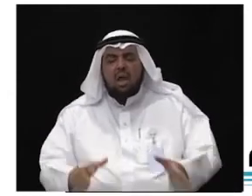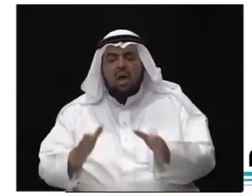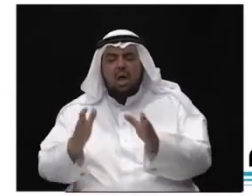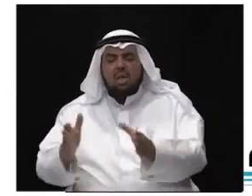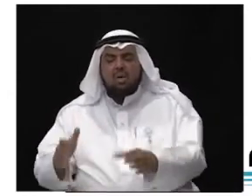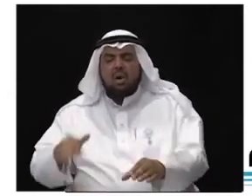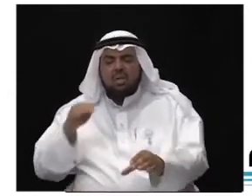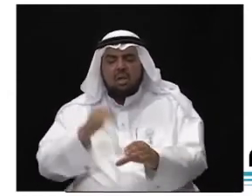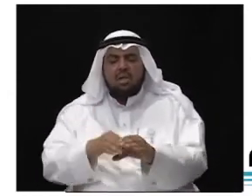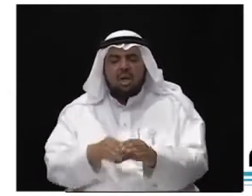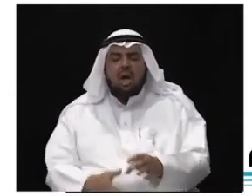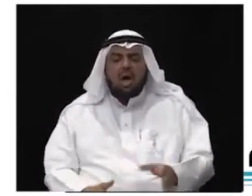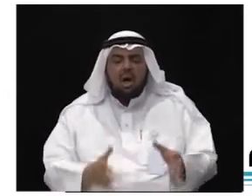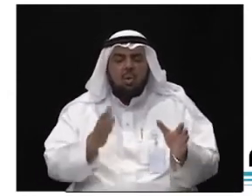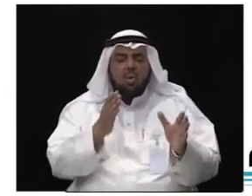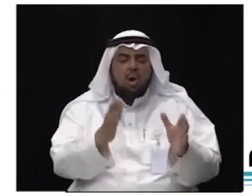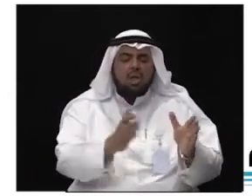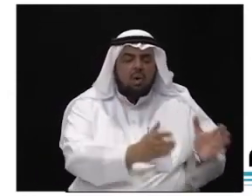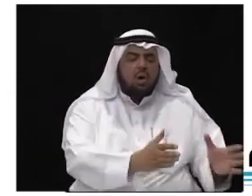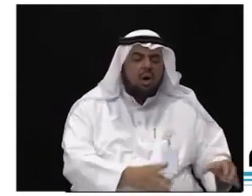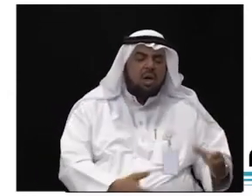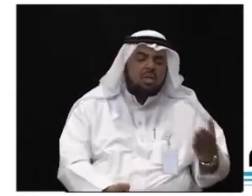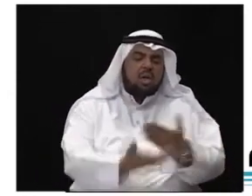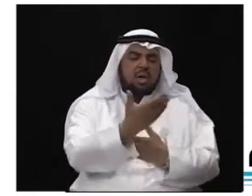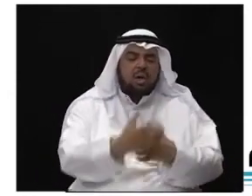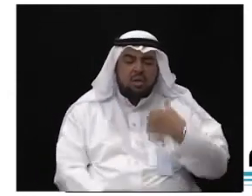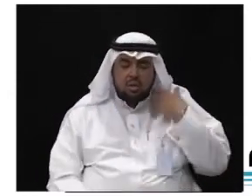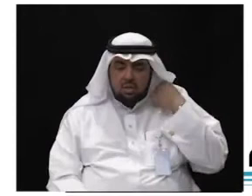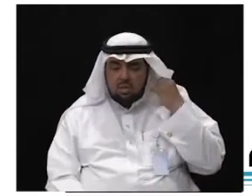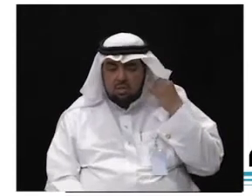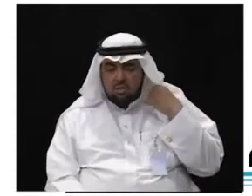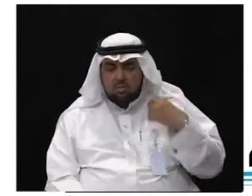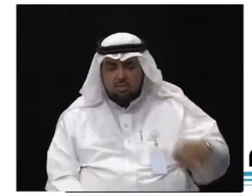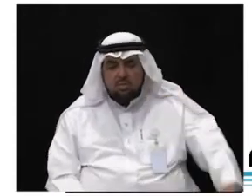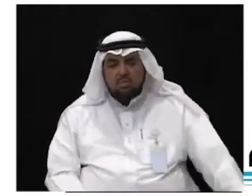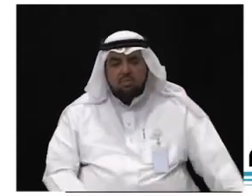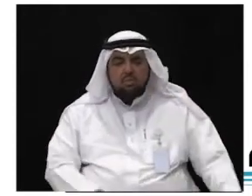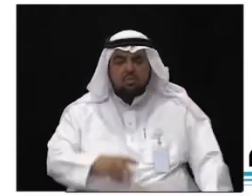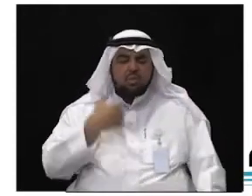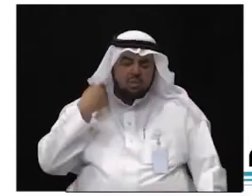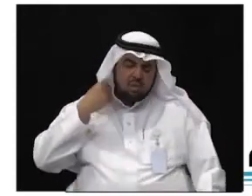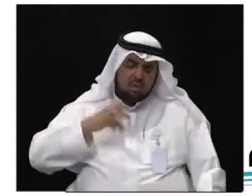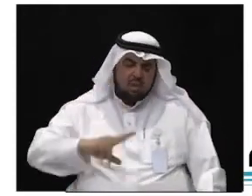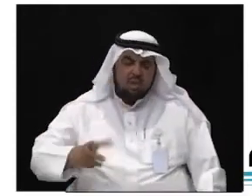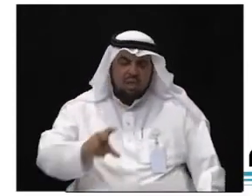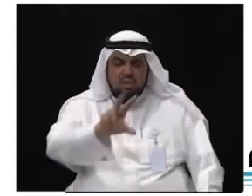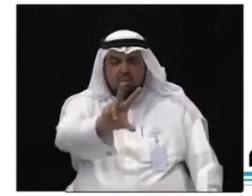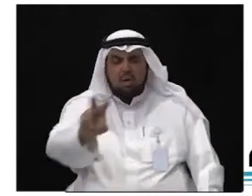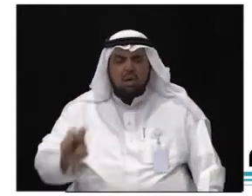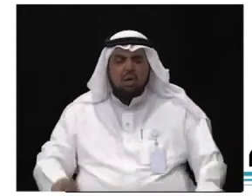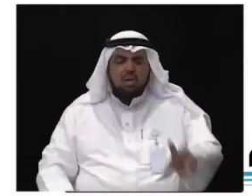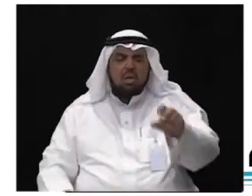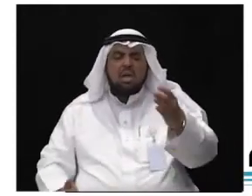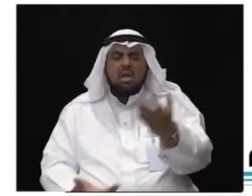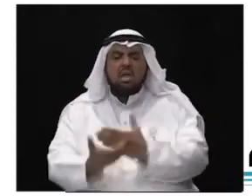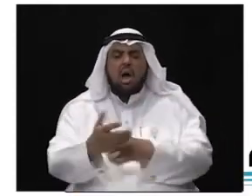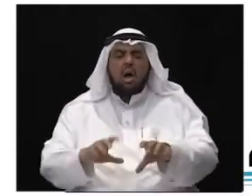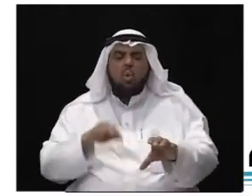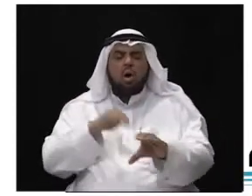طلبت نورة من عبد العزيز أن يصنف الأدوات الموجودة أمامه إلى أدوات إدخال